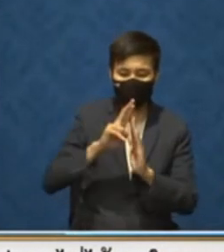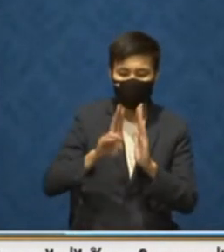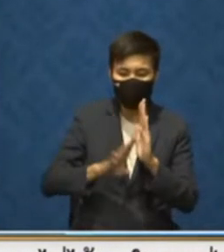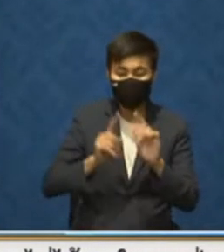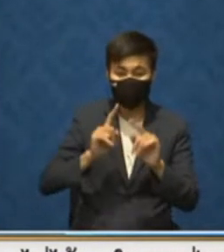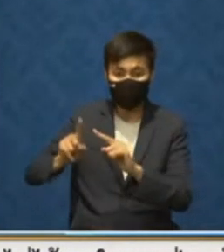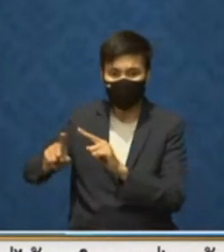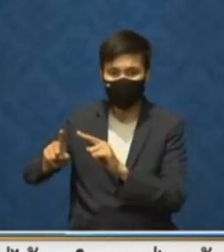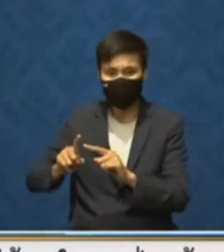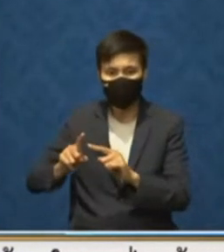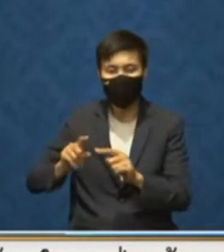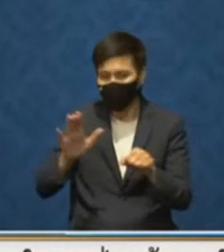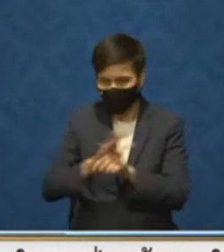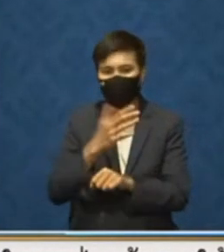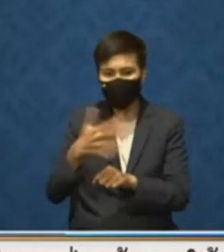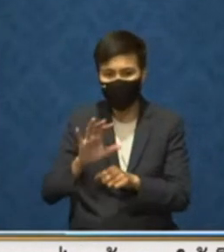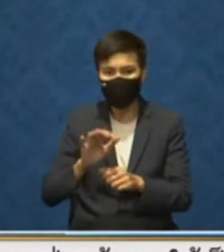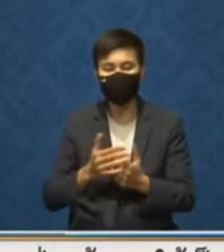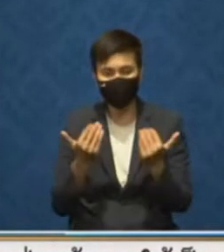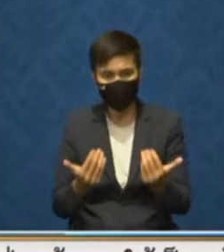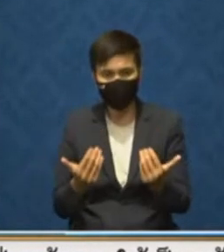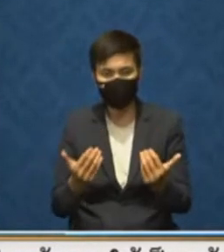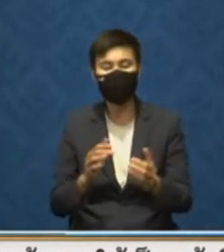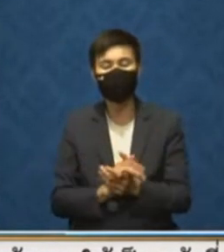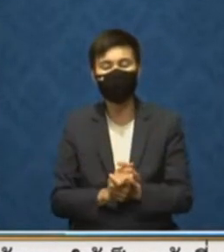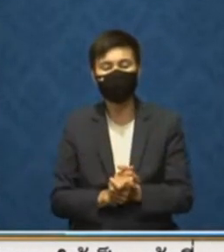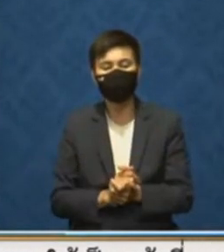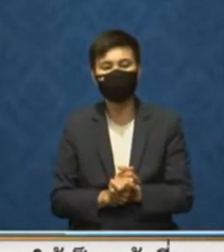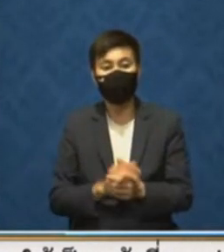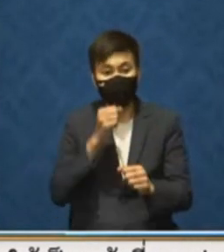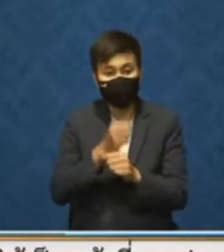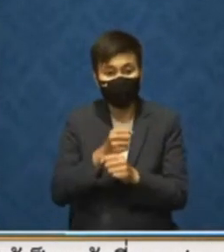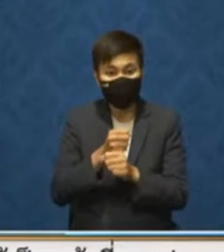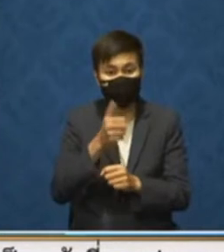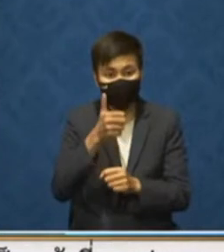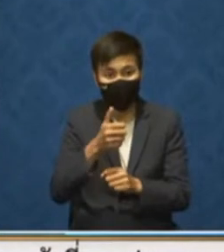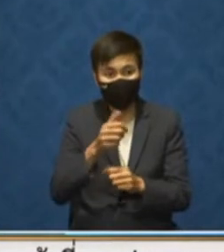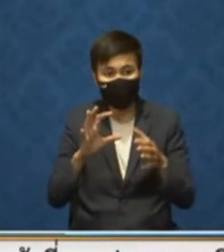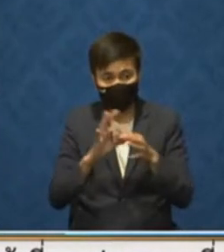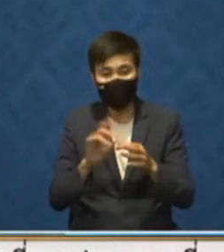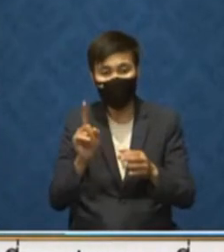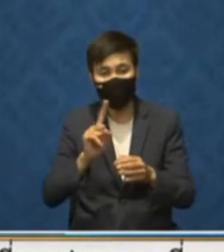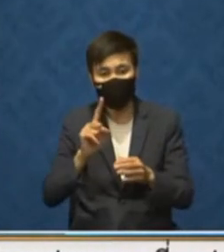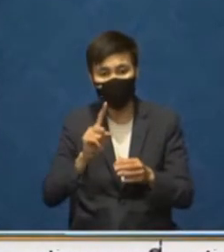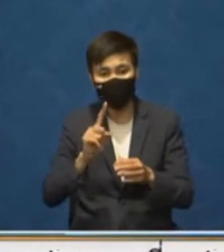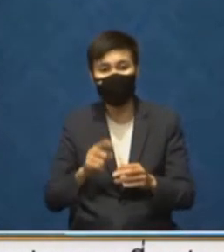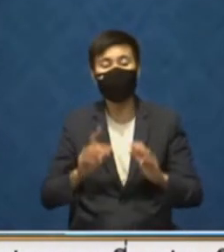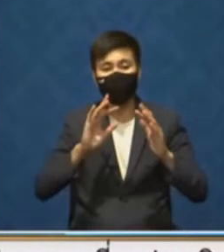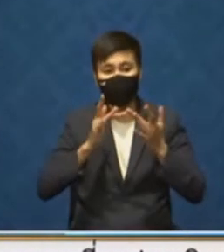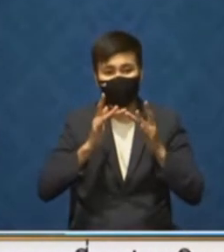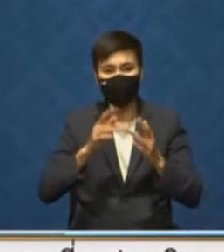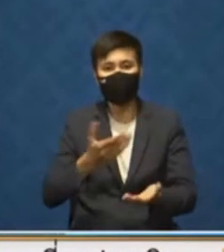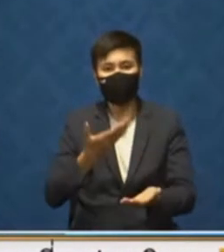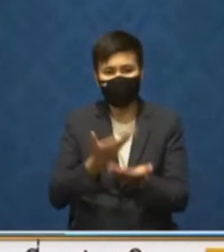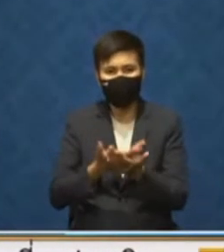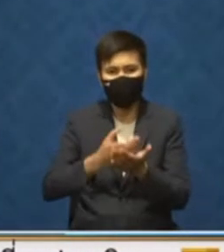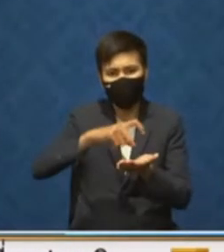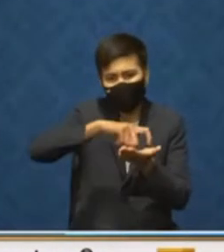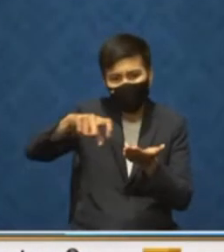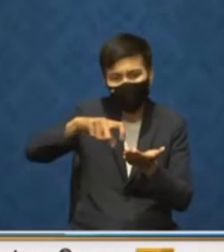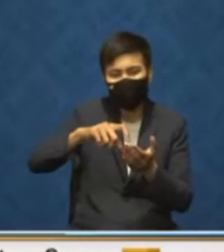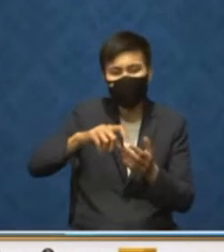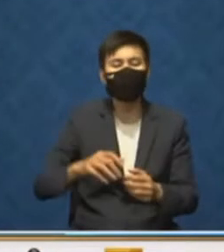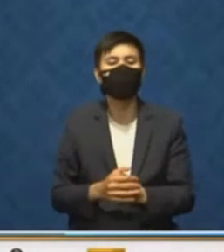ทำมูลมาแล้ววันนี้เราก็สามารถที่จะทำได้แล้วทำธุรกรรมและบริการทางอิเล็กทรอนิกส์เศรษฐกิจแพลตฟอร์ม